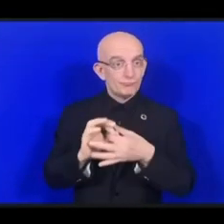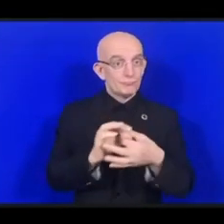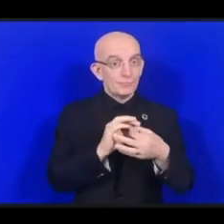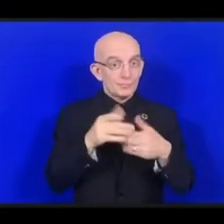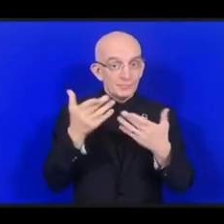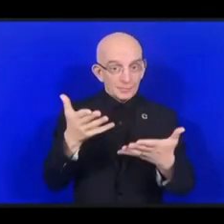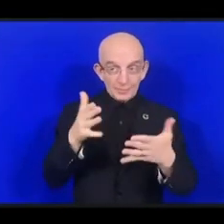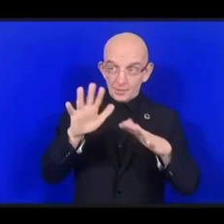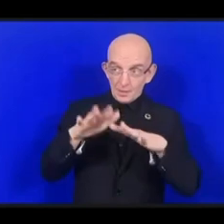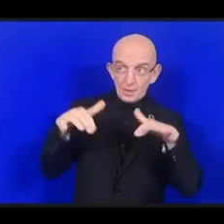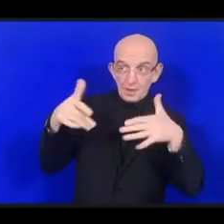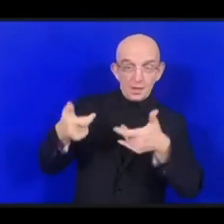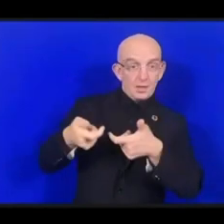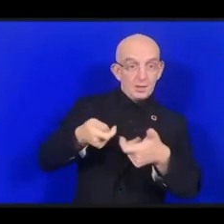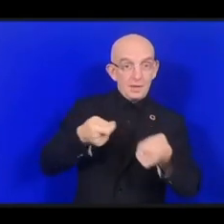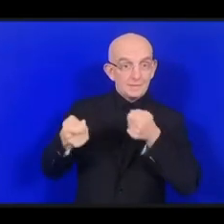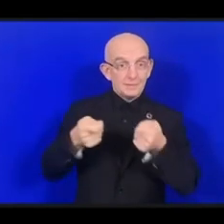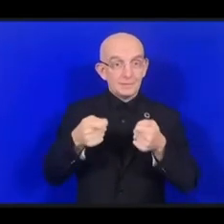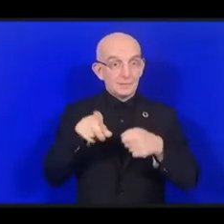والشركات